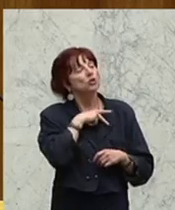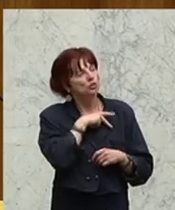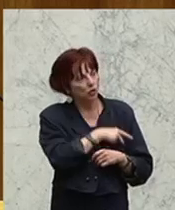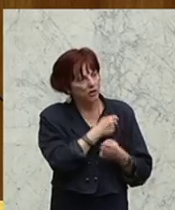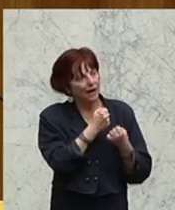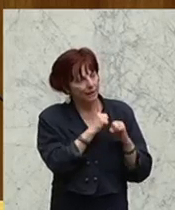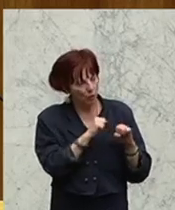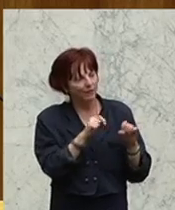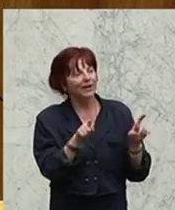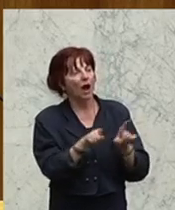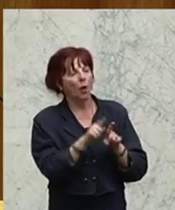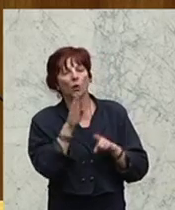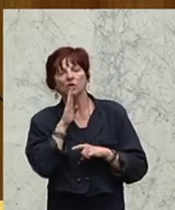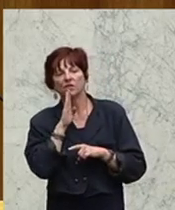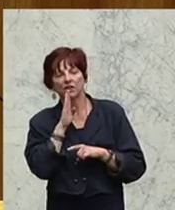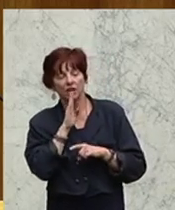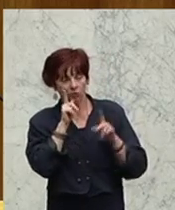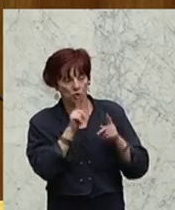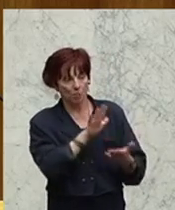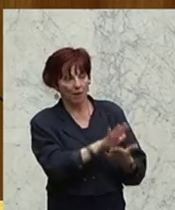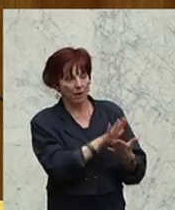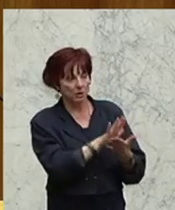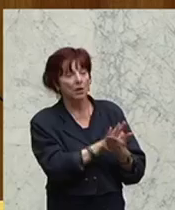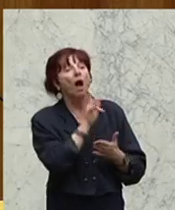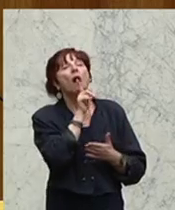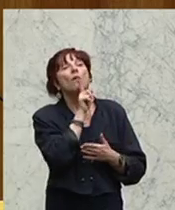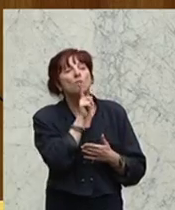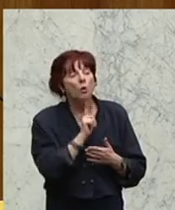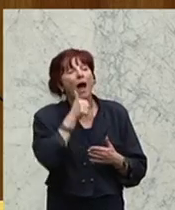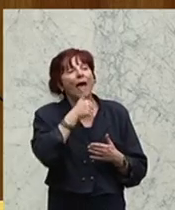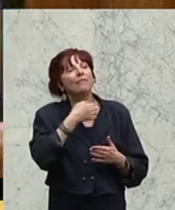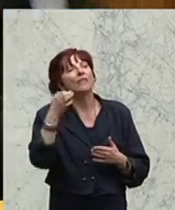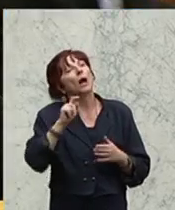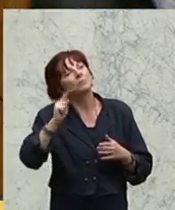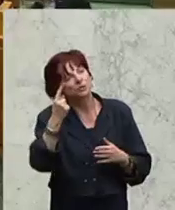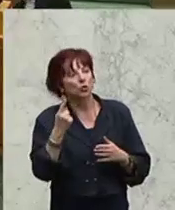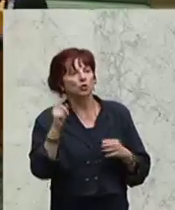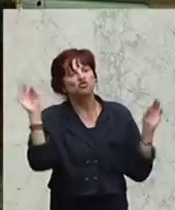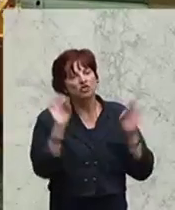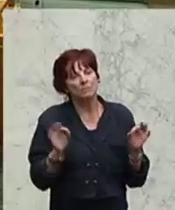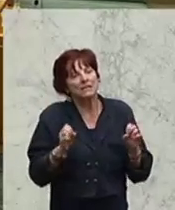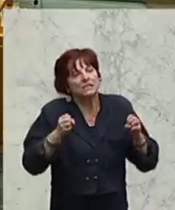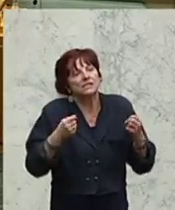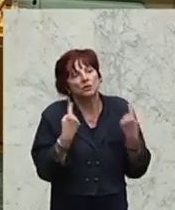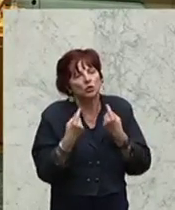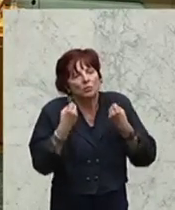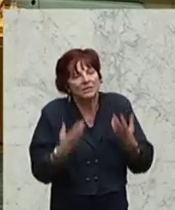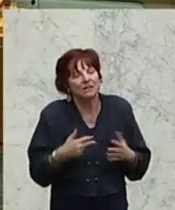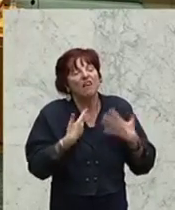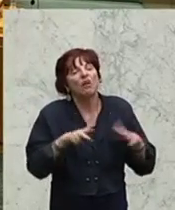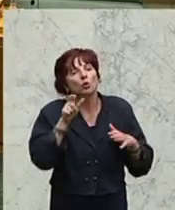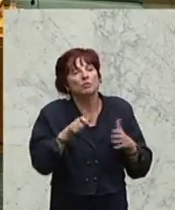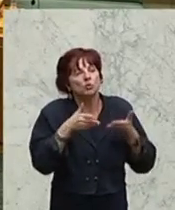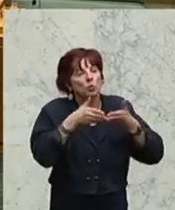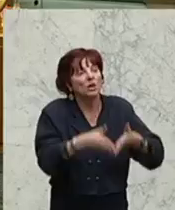Konservativen und nicht nur an Tagen, an denen 800 Menschen unter Wasser gehen. Das ist mein Wunsch. Die Einführung